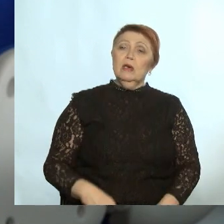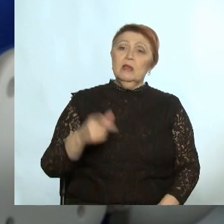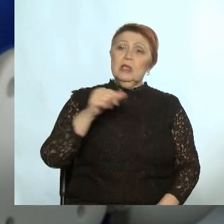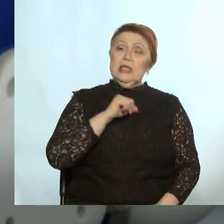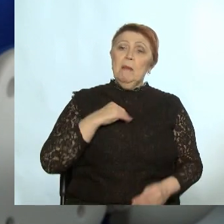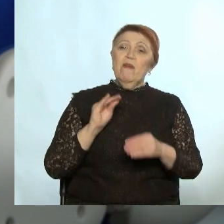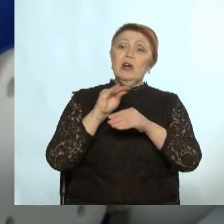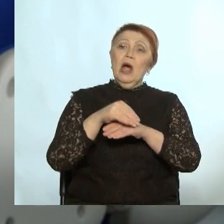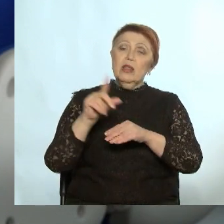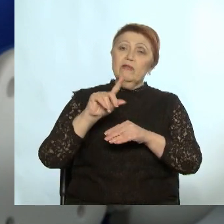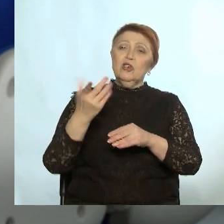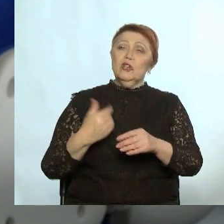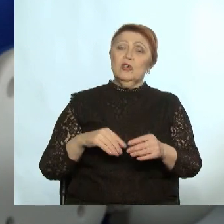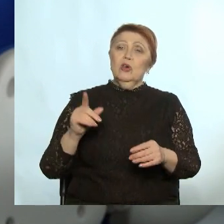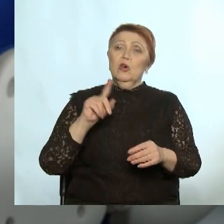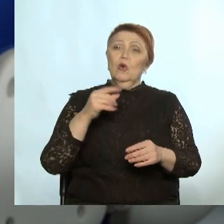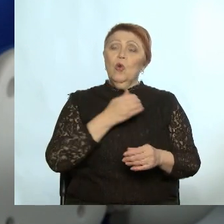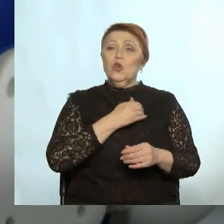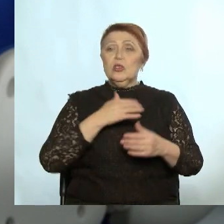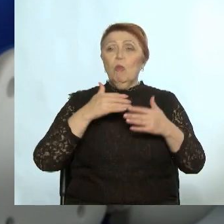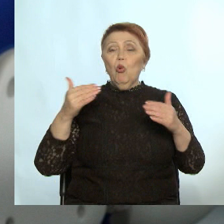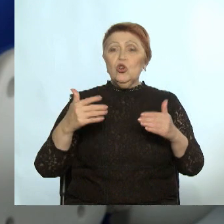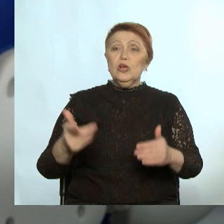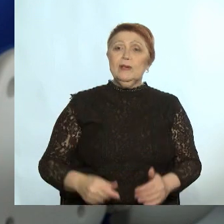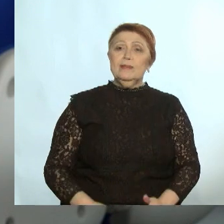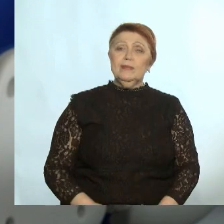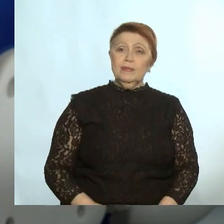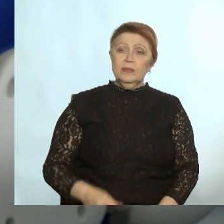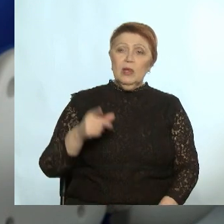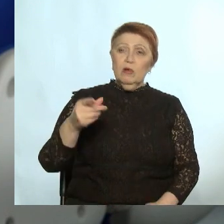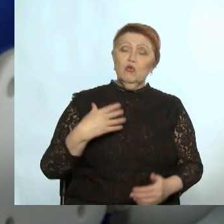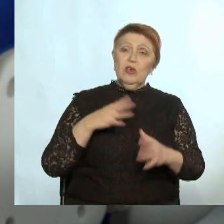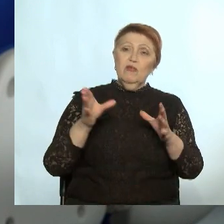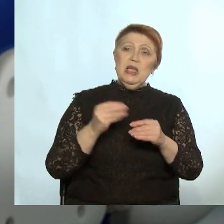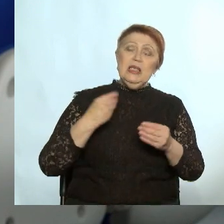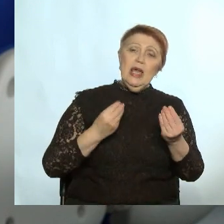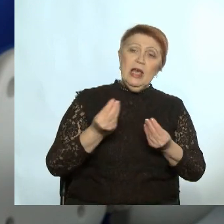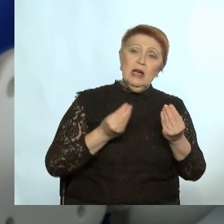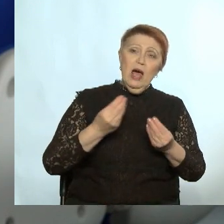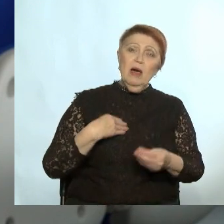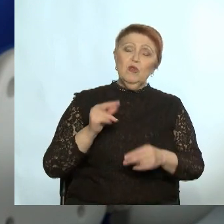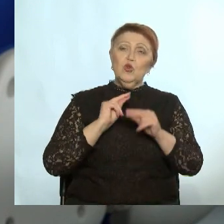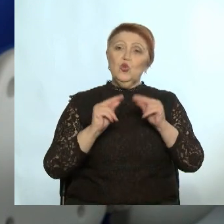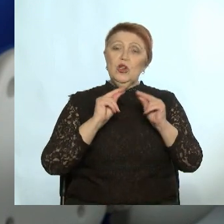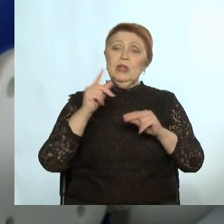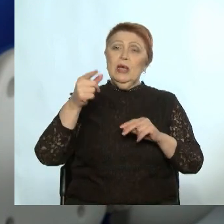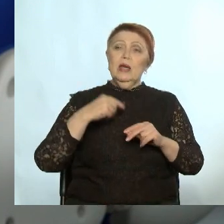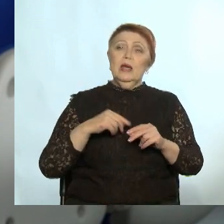него. Конечно, что-то не получается, тебе хочется большего. Там, или они играем уже сейчас между собой, там учебные, тренировочные